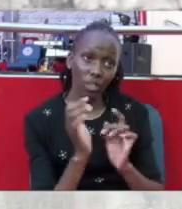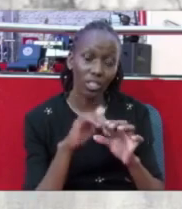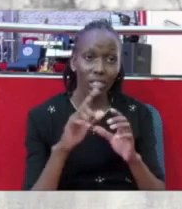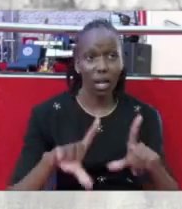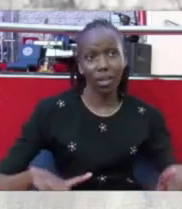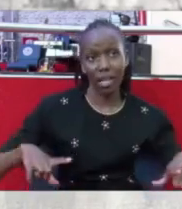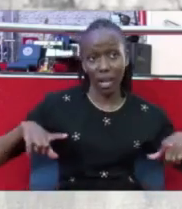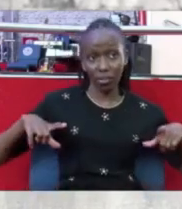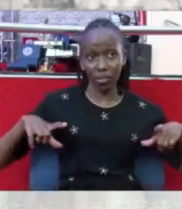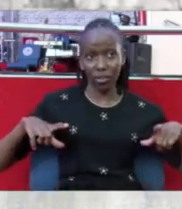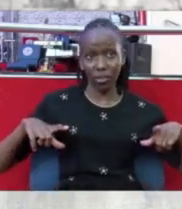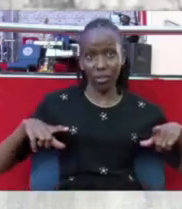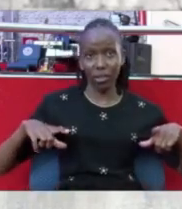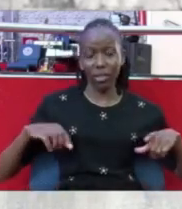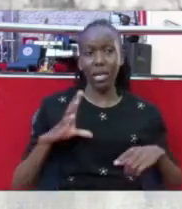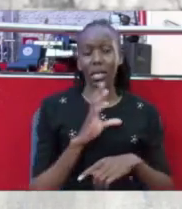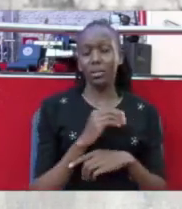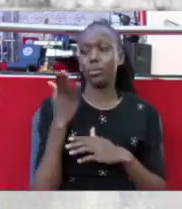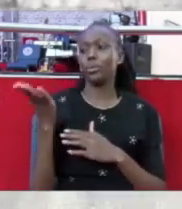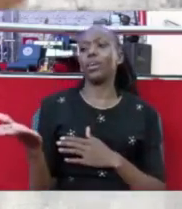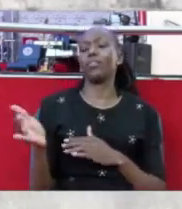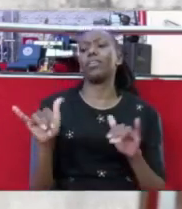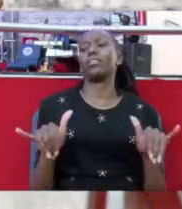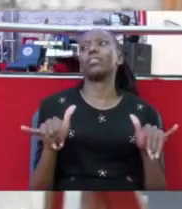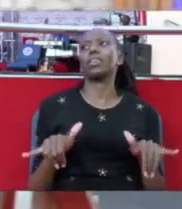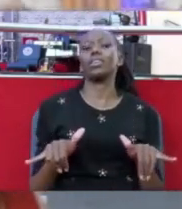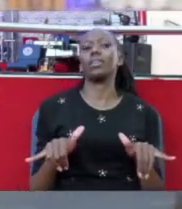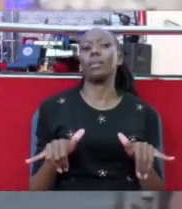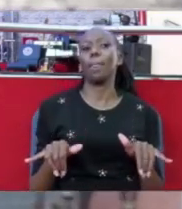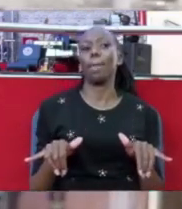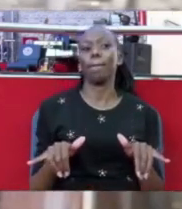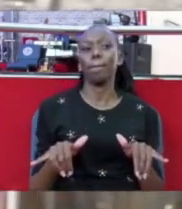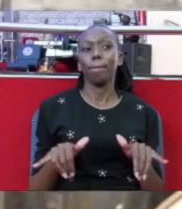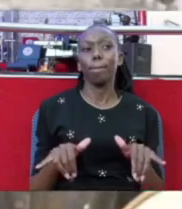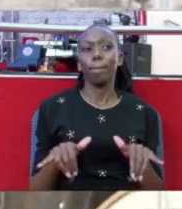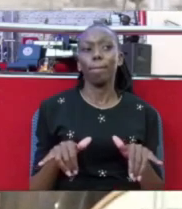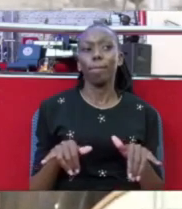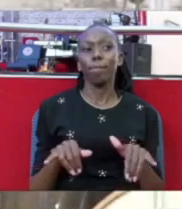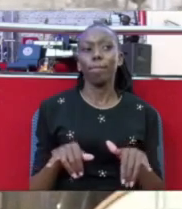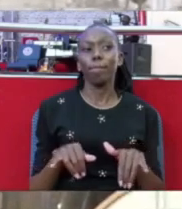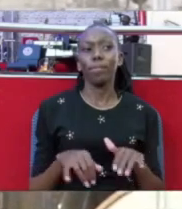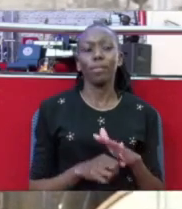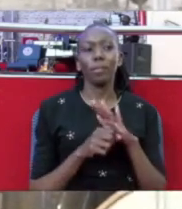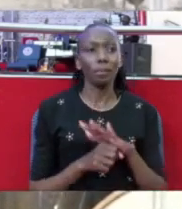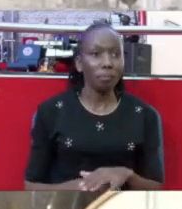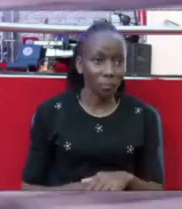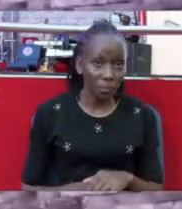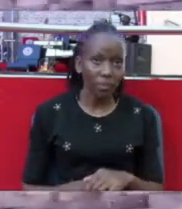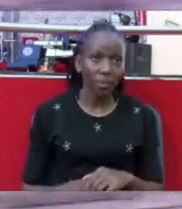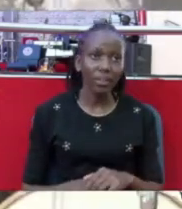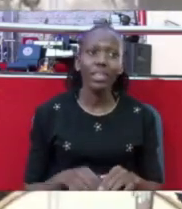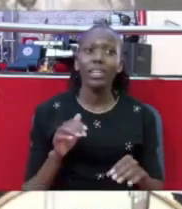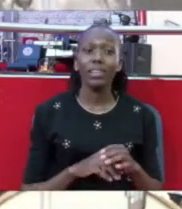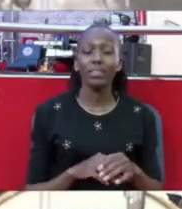colonized. Na tulikuwa pale tumekaliwa na wale wazungu. And in that religious colonization, na katika ile hali, we even used